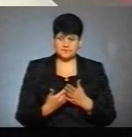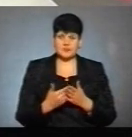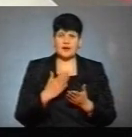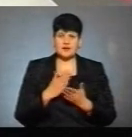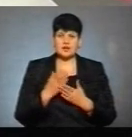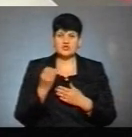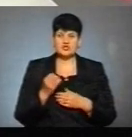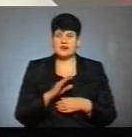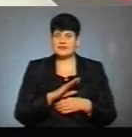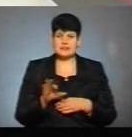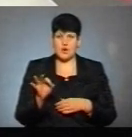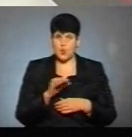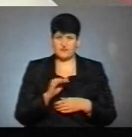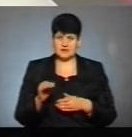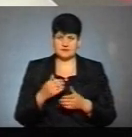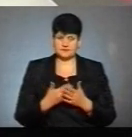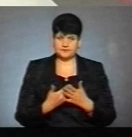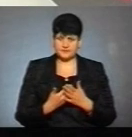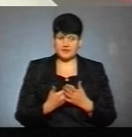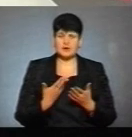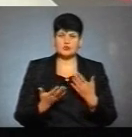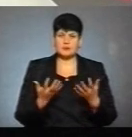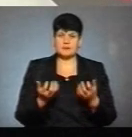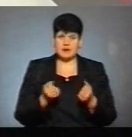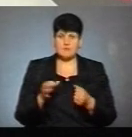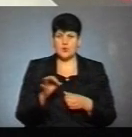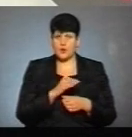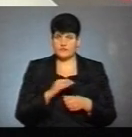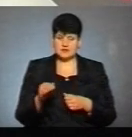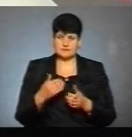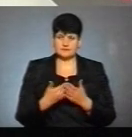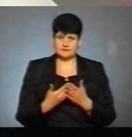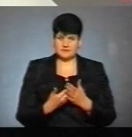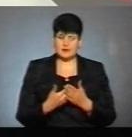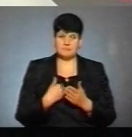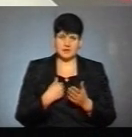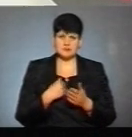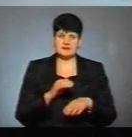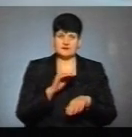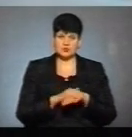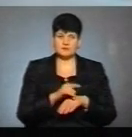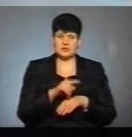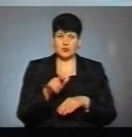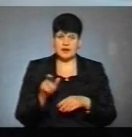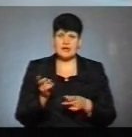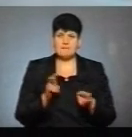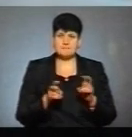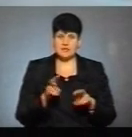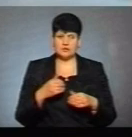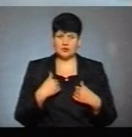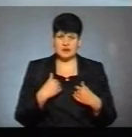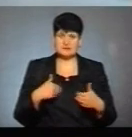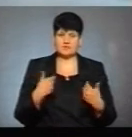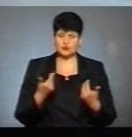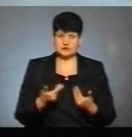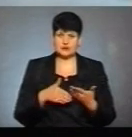ще неофіційна статистика. Якщо ми беремо офіційну статистику, тобто ми фіксуємо тих людей, які прийшли до нас, звернулися за допомогою, ми